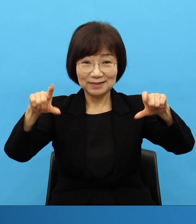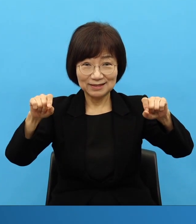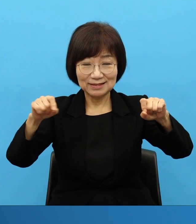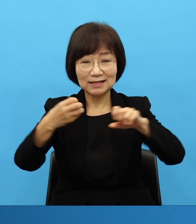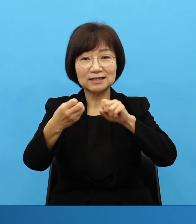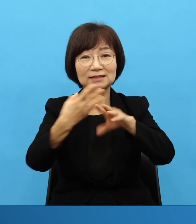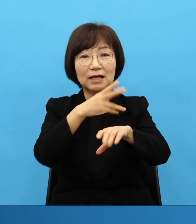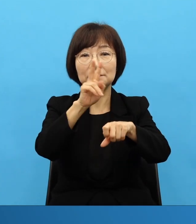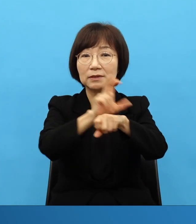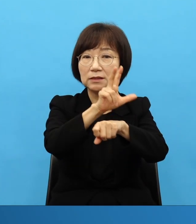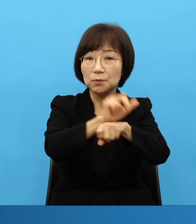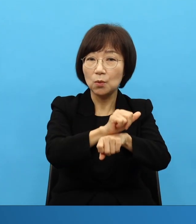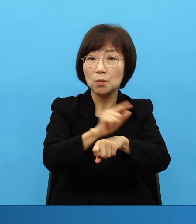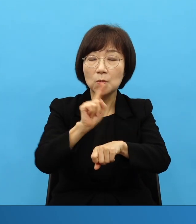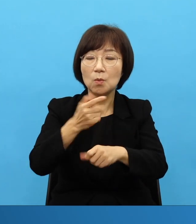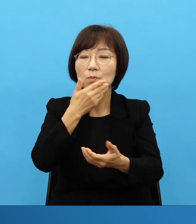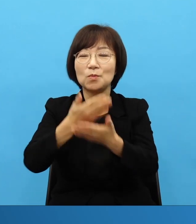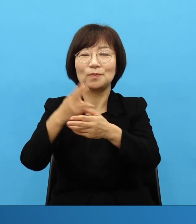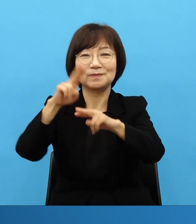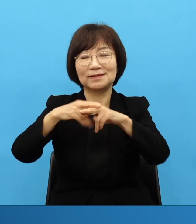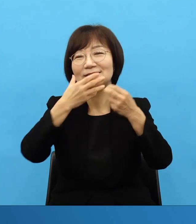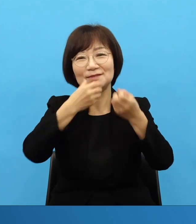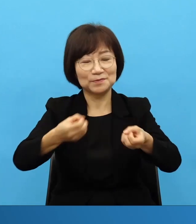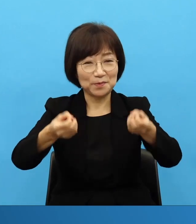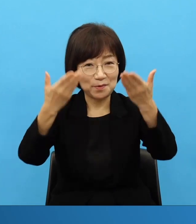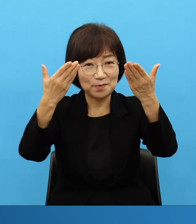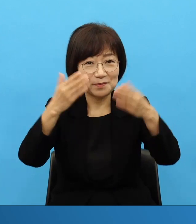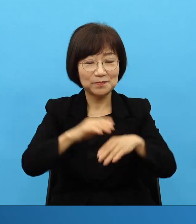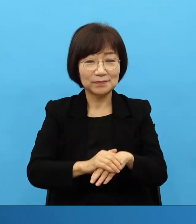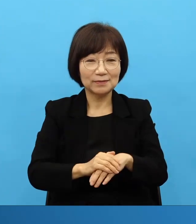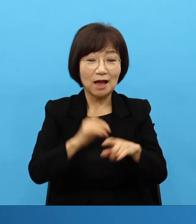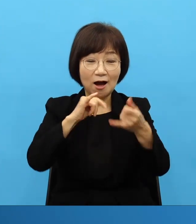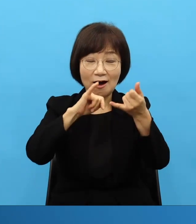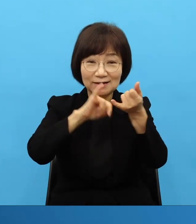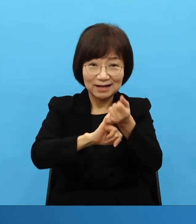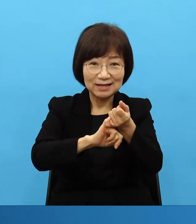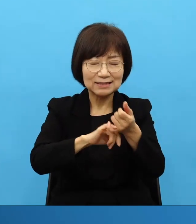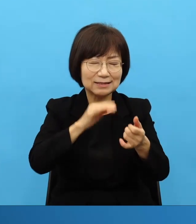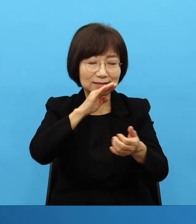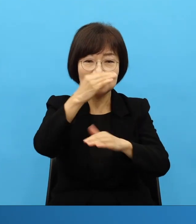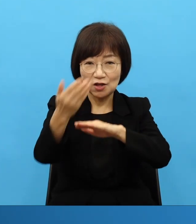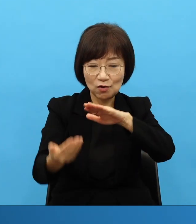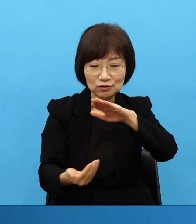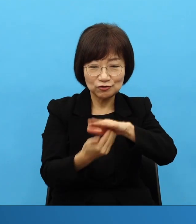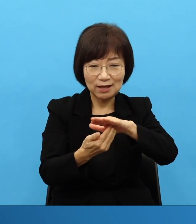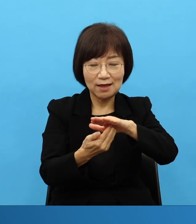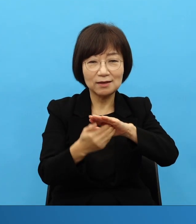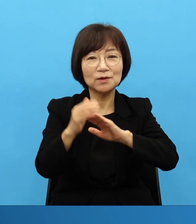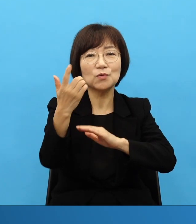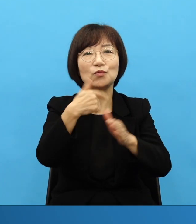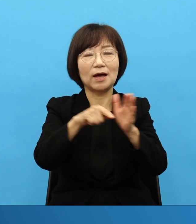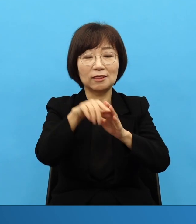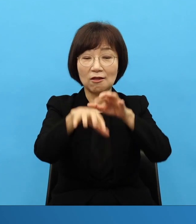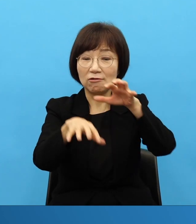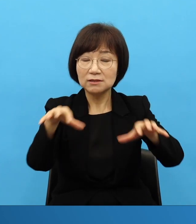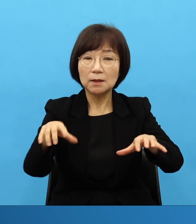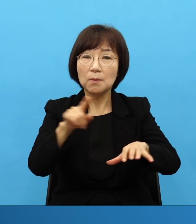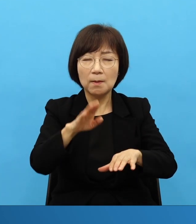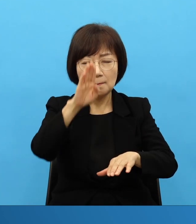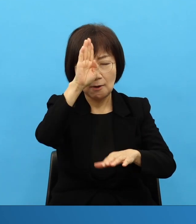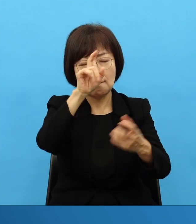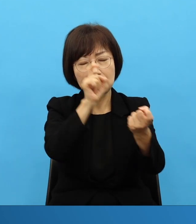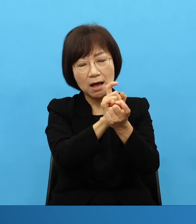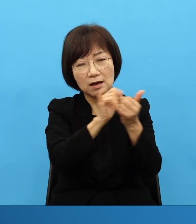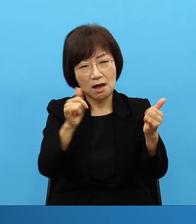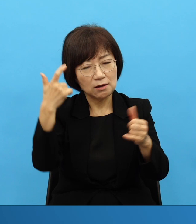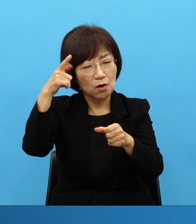25는 보좌의 축복이라고 밝히며 응답 25의 언약이 실제로 성취될 현장인 병든 자, 영적 문제